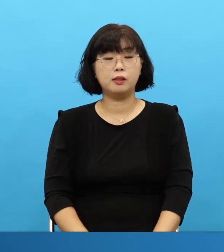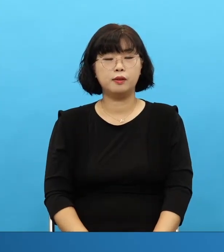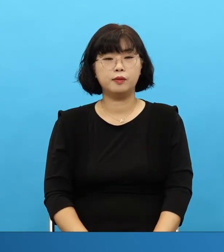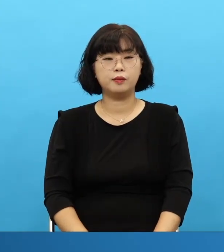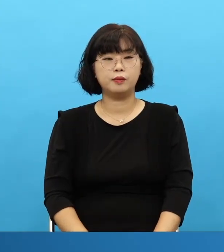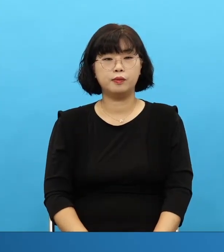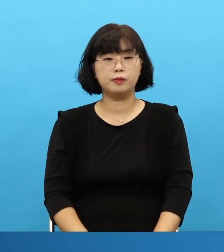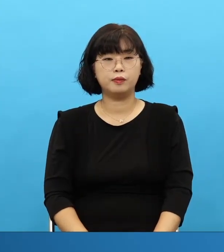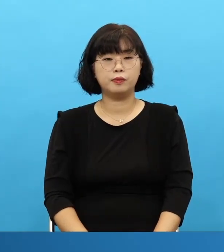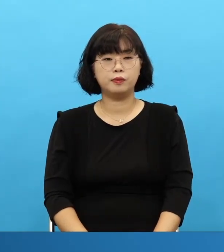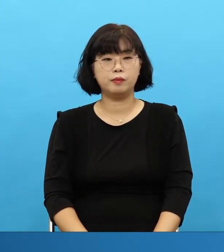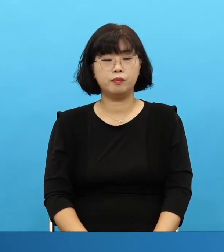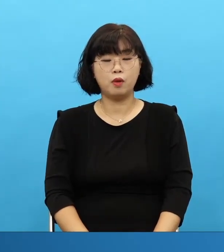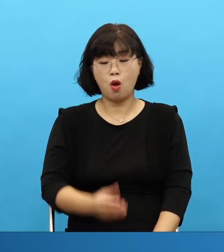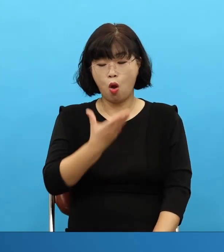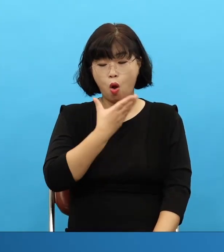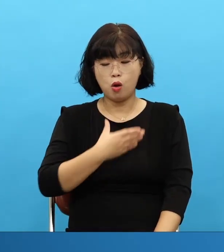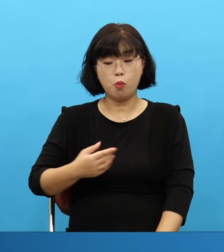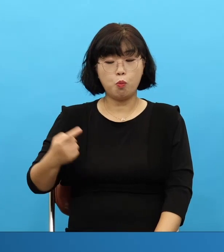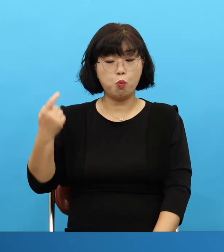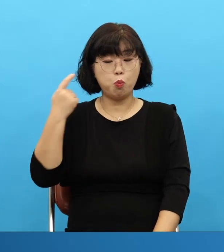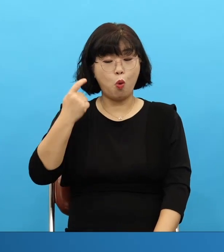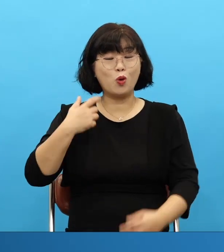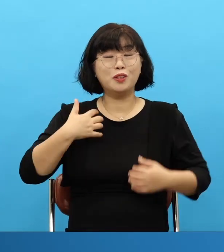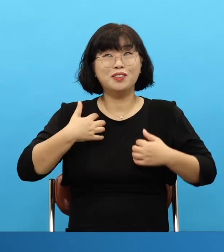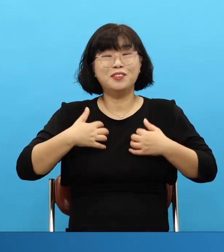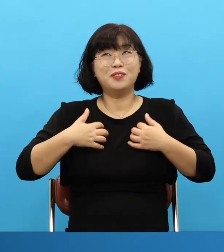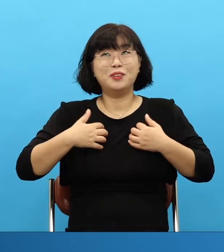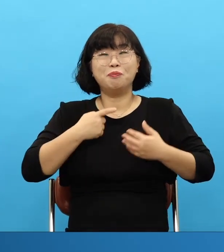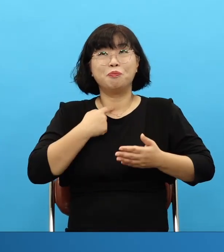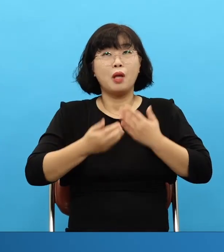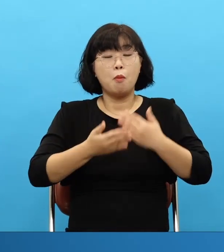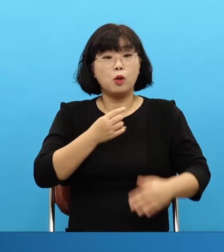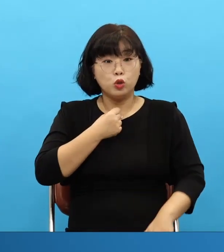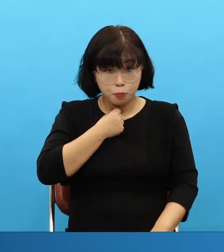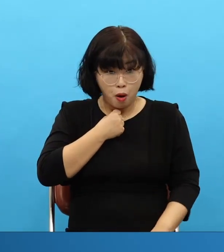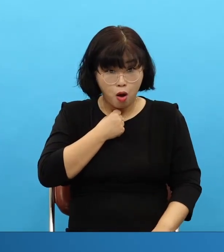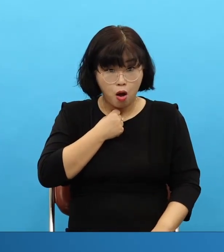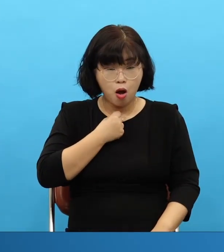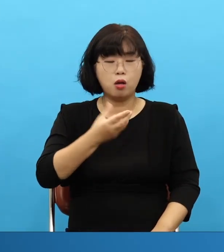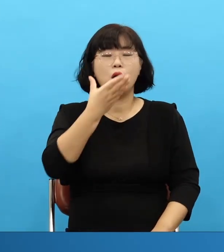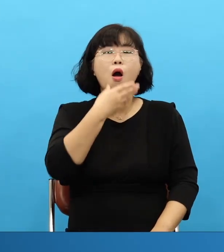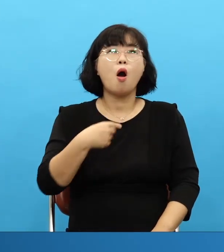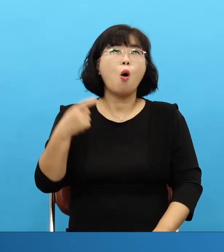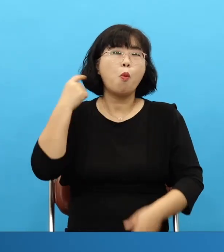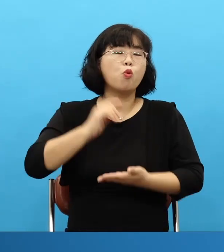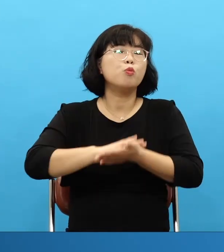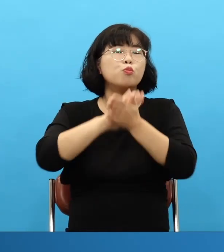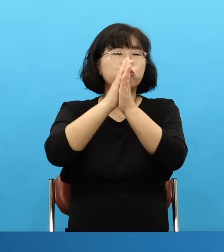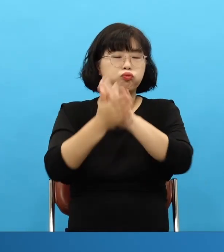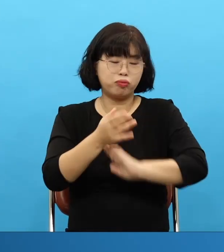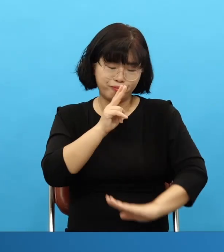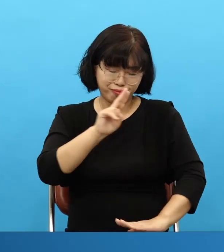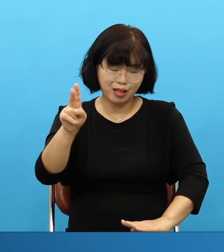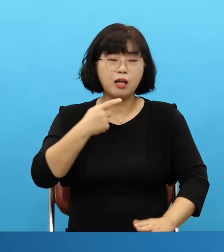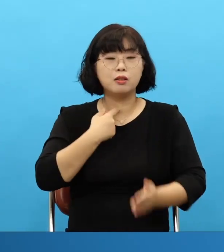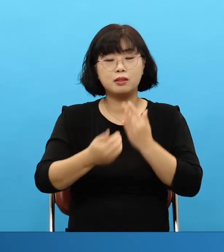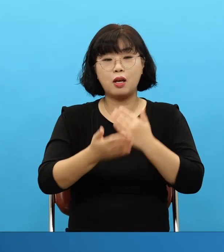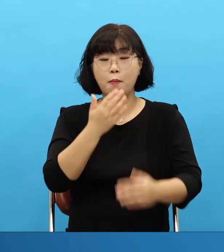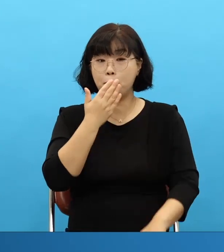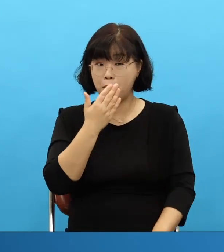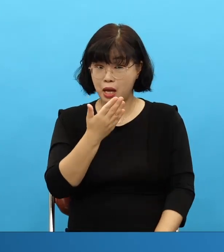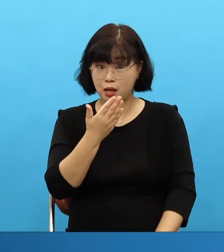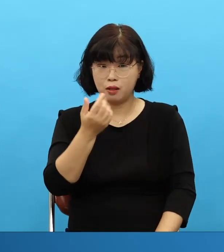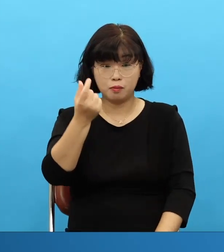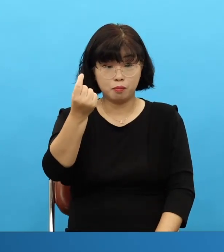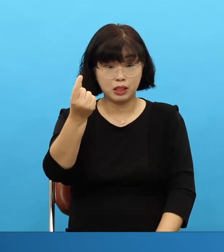여러분이 복음을 누리려고 하면 복음화돼야 되는 거죠. If you want to enjoy the gospel, you need to become gospelized. 세계 살려고 하면